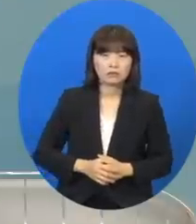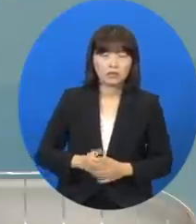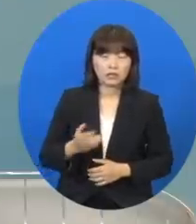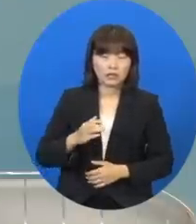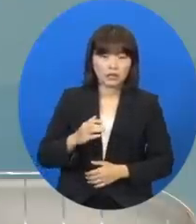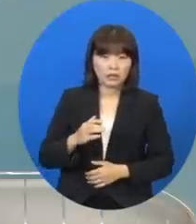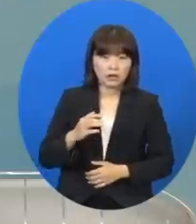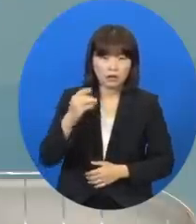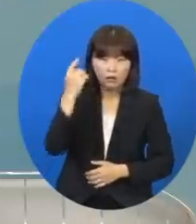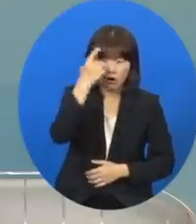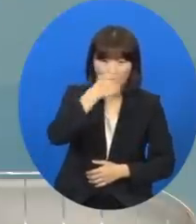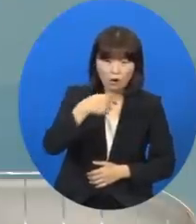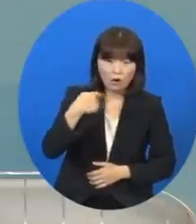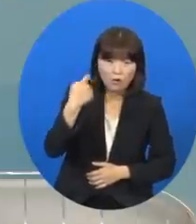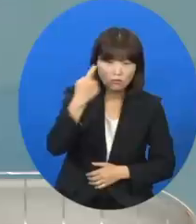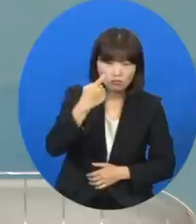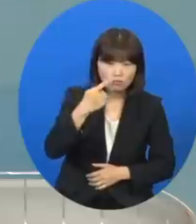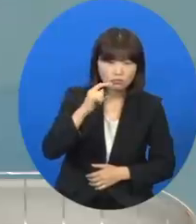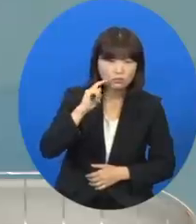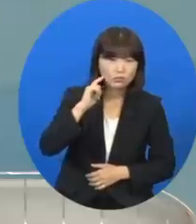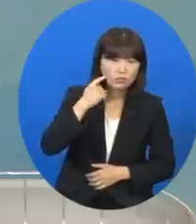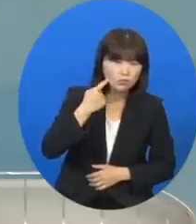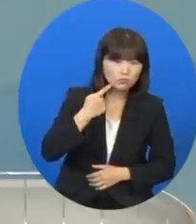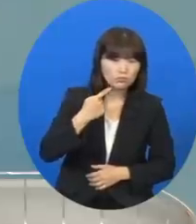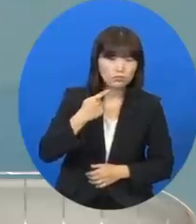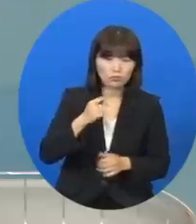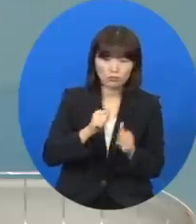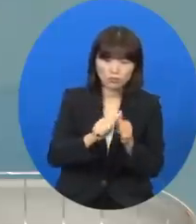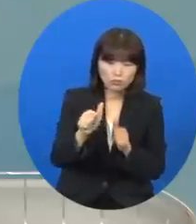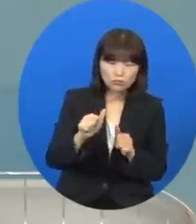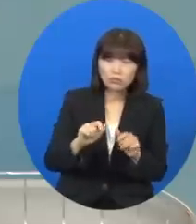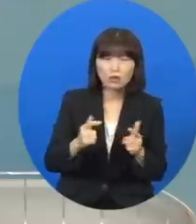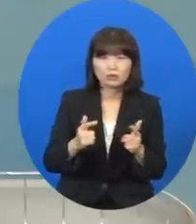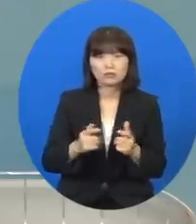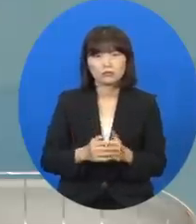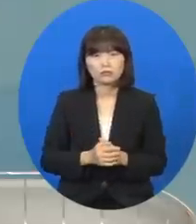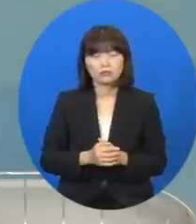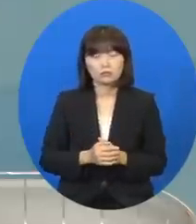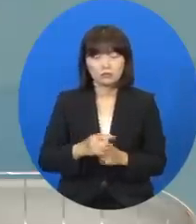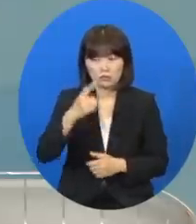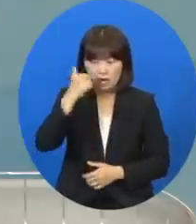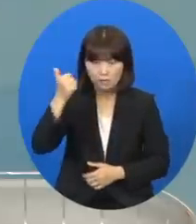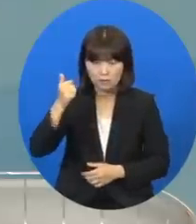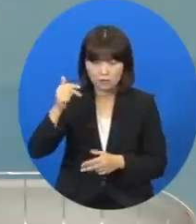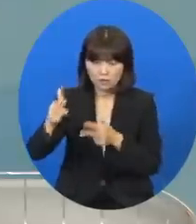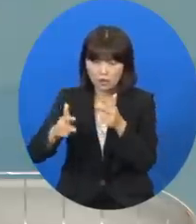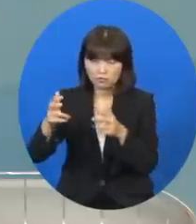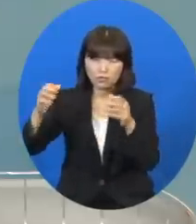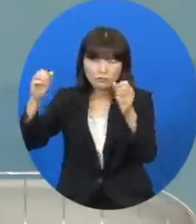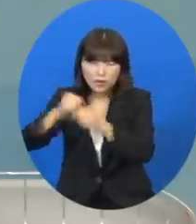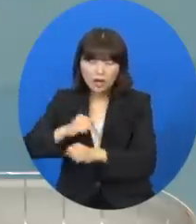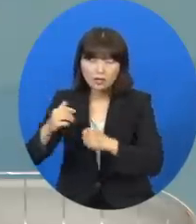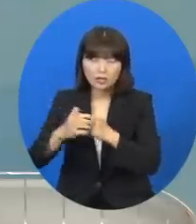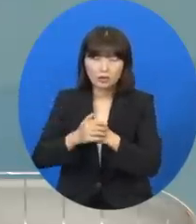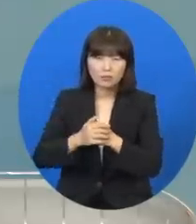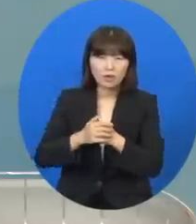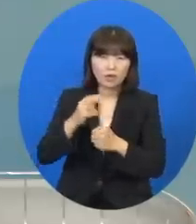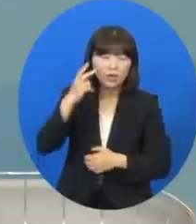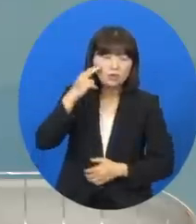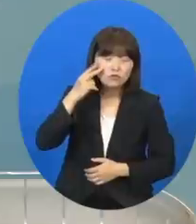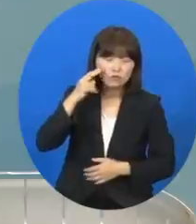세상에 얼굴이 뭐 특별히 잘생긴 것도 아니고 아버지 사업까지 망해서 미국으로 도피 이민을